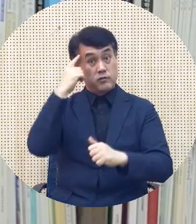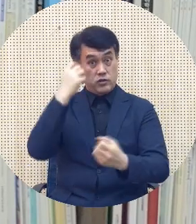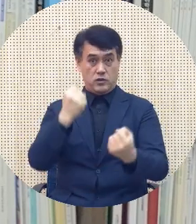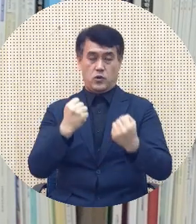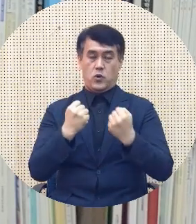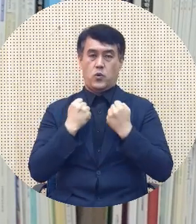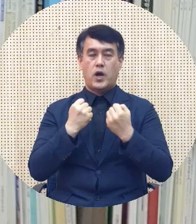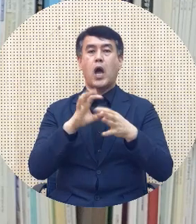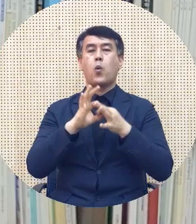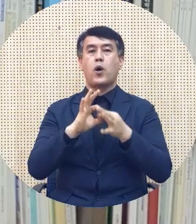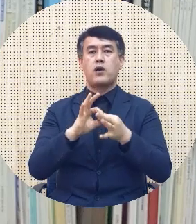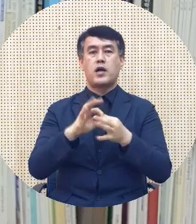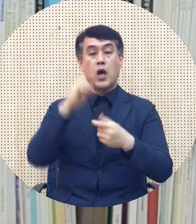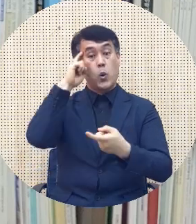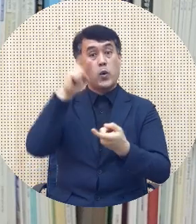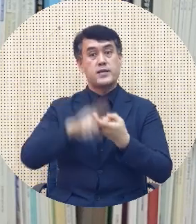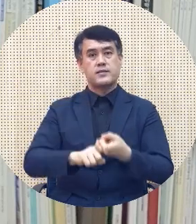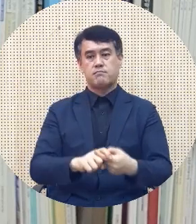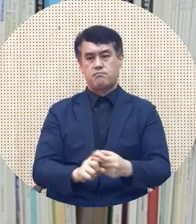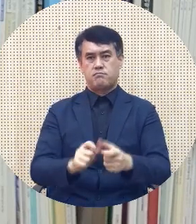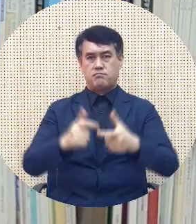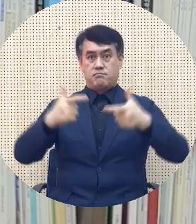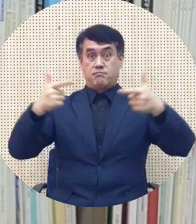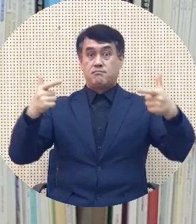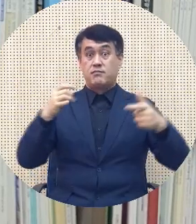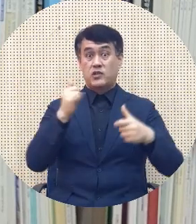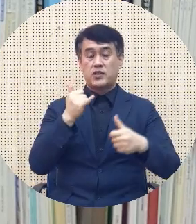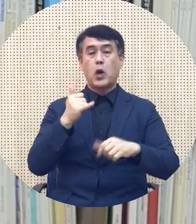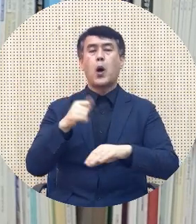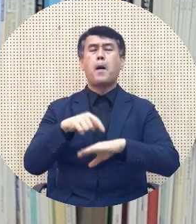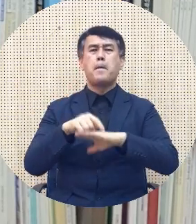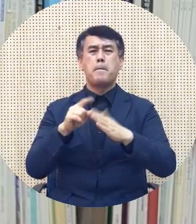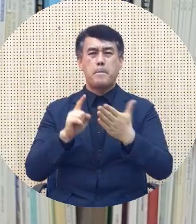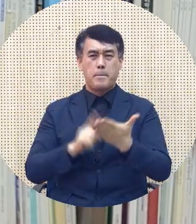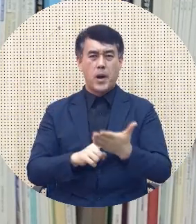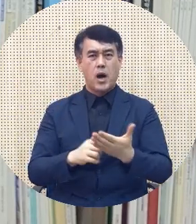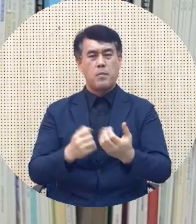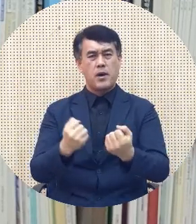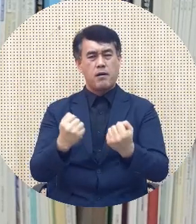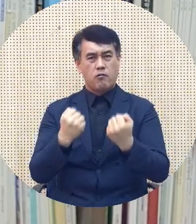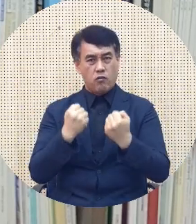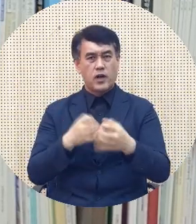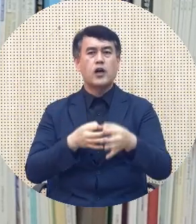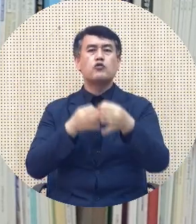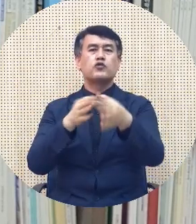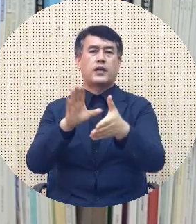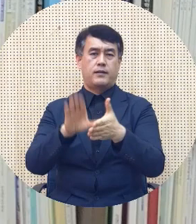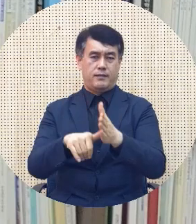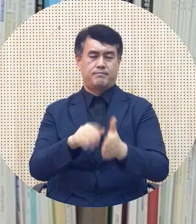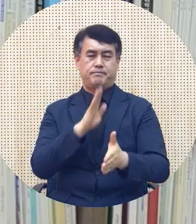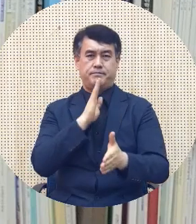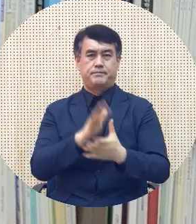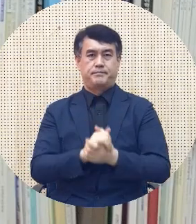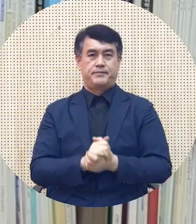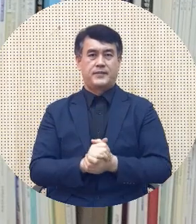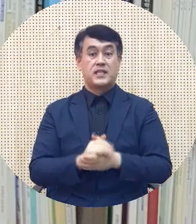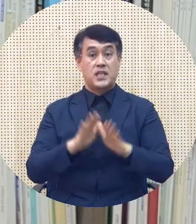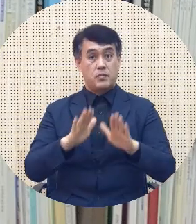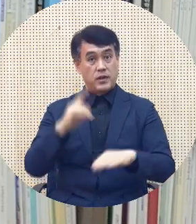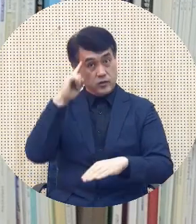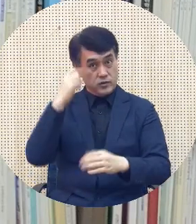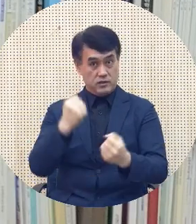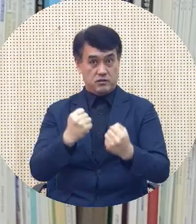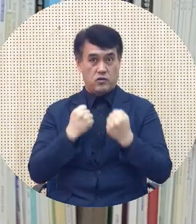정신건강에 관한 관심이 높아졌습니다. 이제 마음 건강에 투자할 때입니다. 저는 이번에